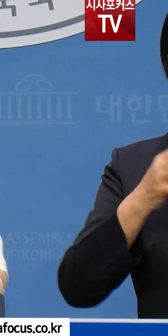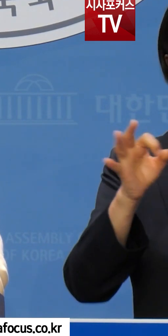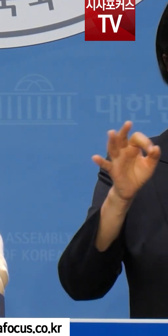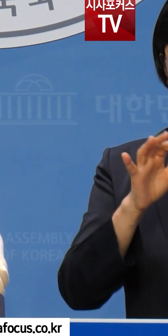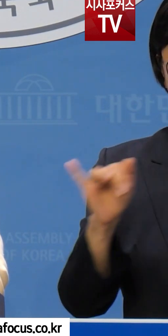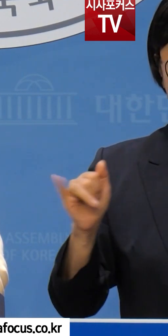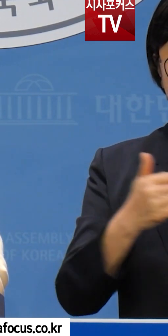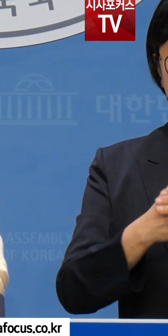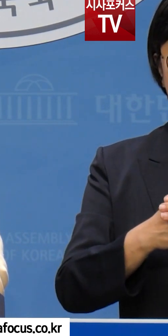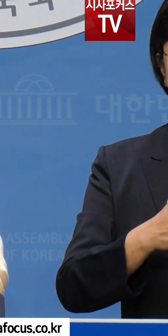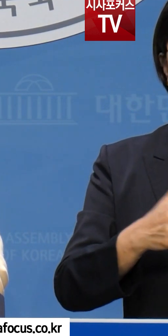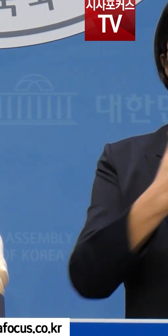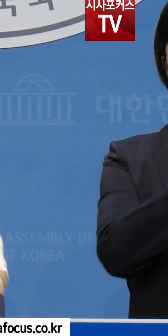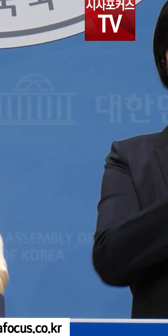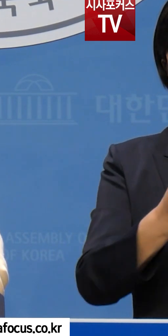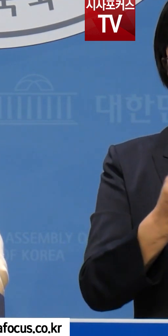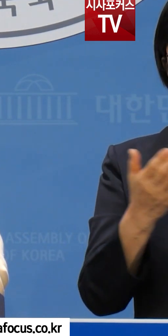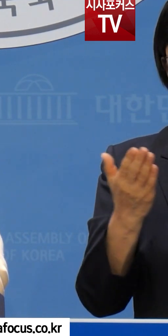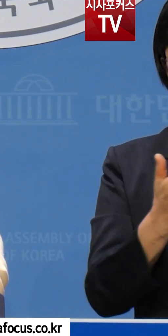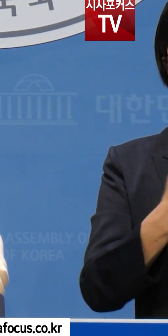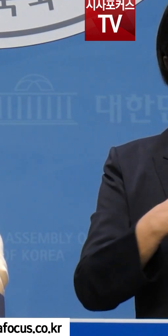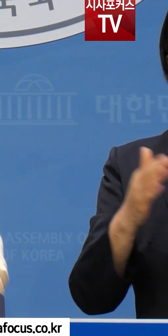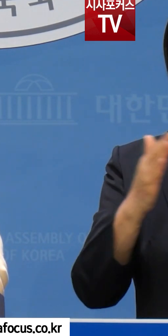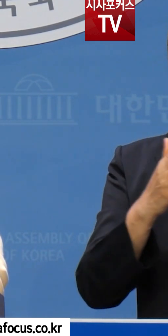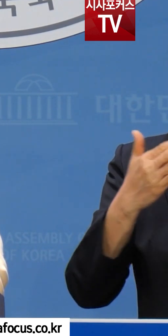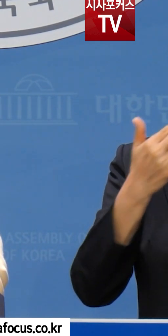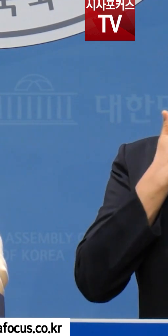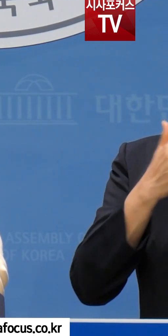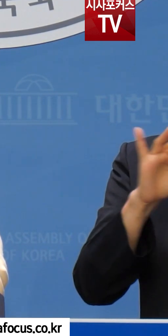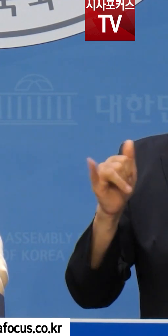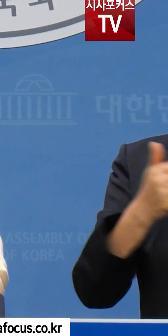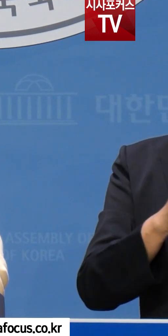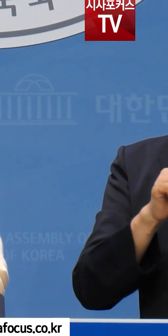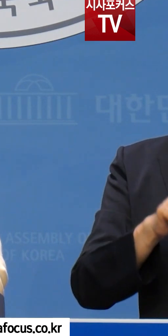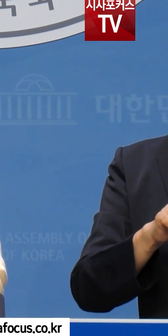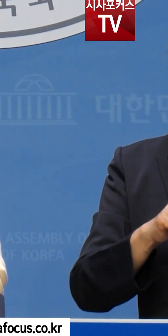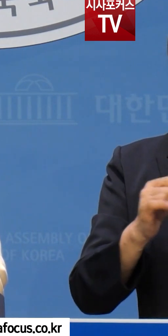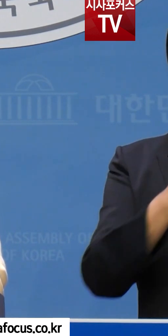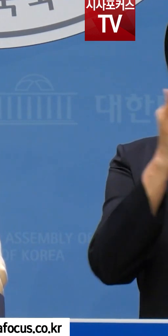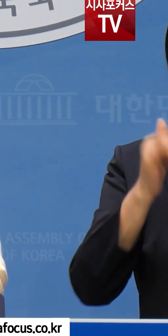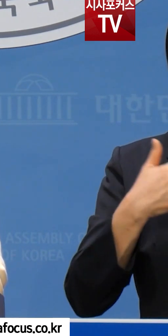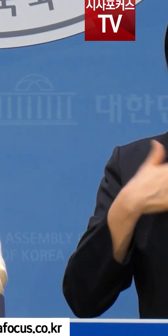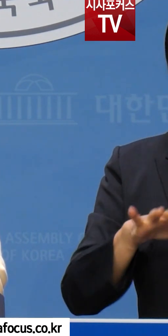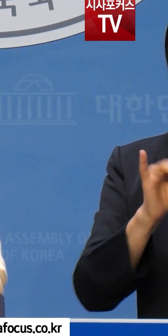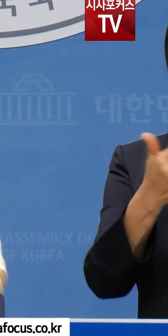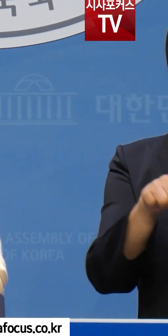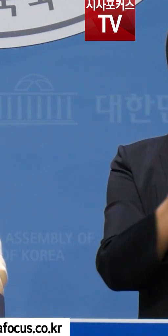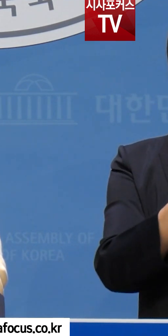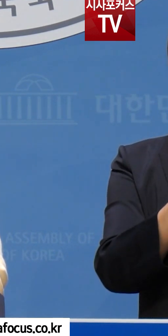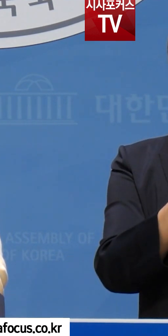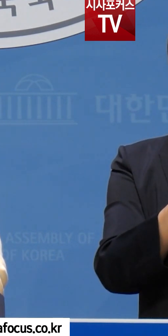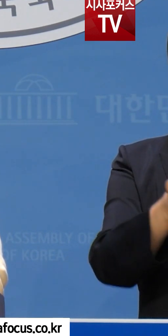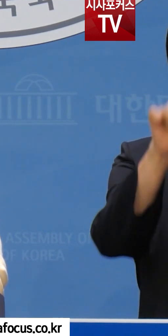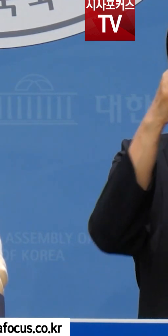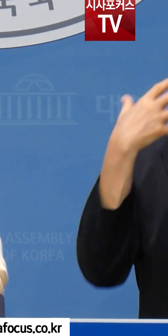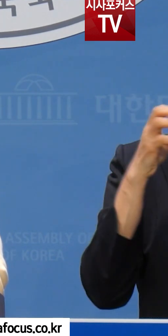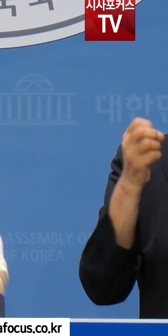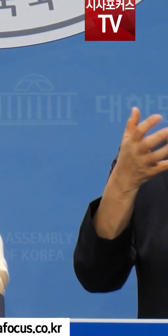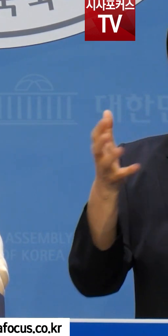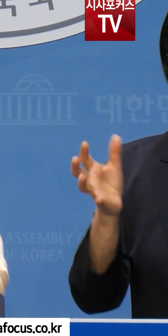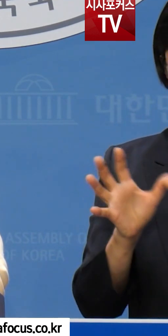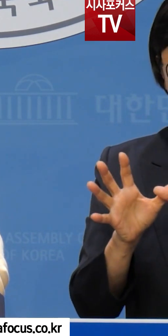자영업자, 비정규직, 주거약자, 사회 취약계층을 위해 정부